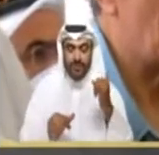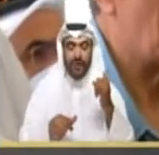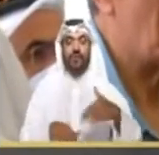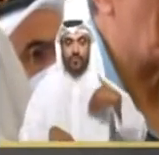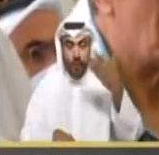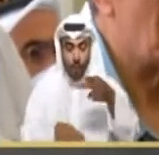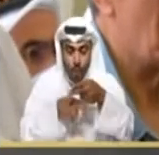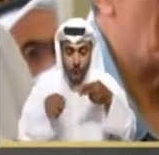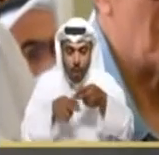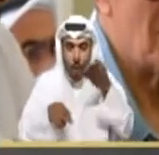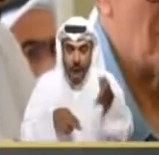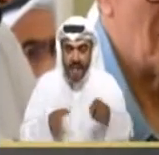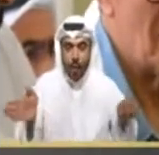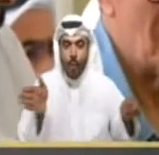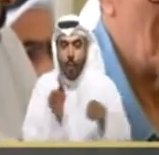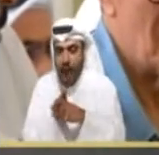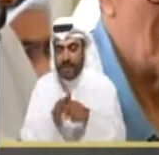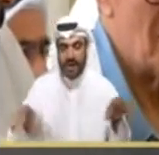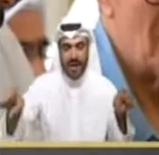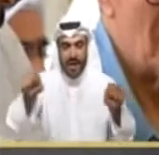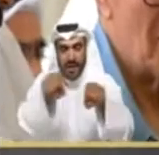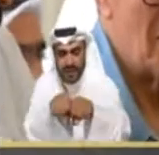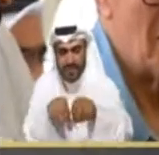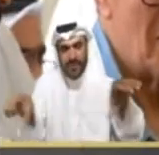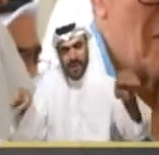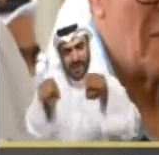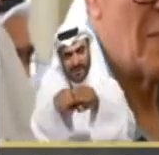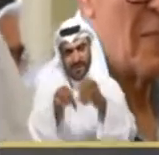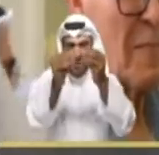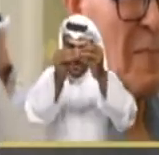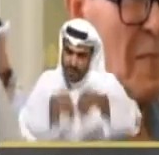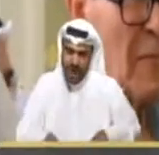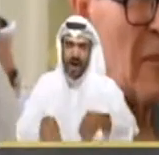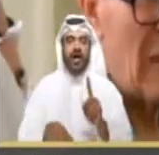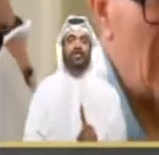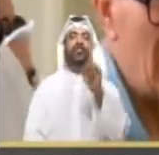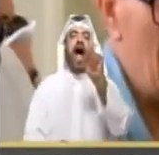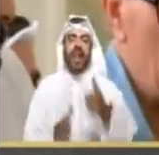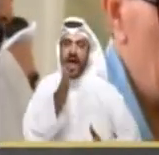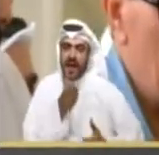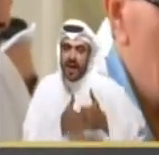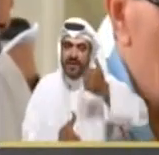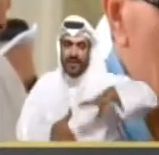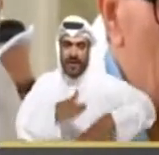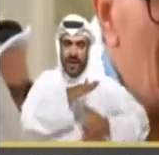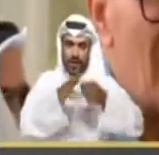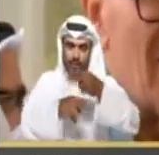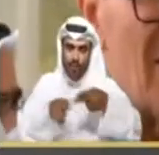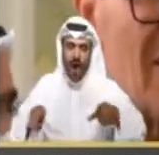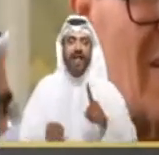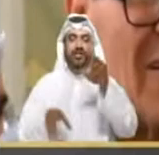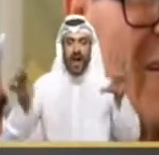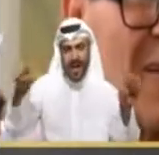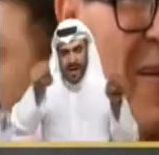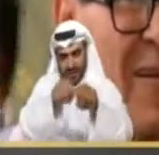وقيام دور الكويت كوساطة بين دول مجلس التعاون، واللي نأمل إن شاء الله أن ينجح صاحب السمو والكويت في رأب الصدع